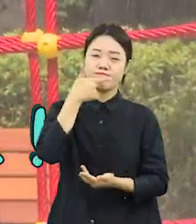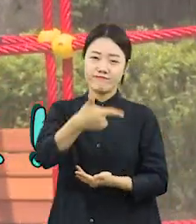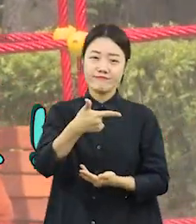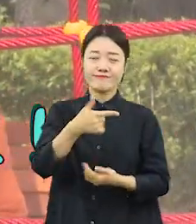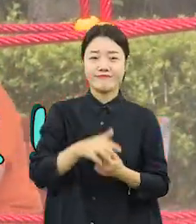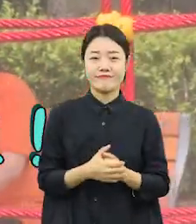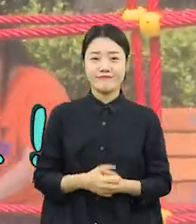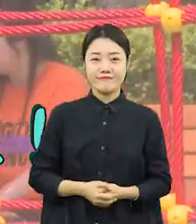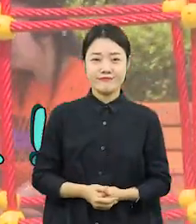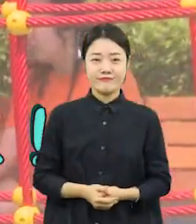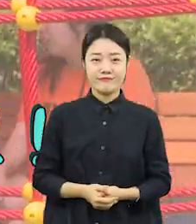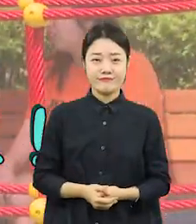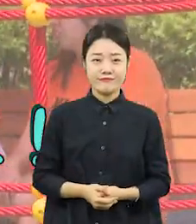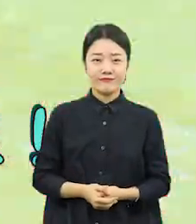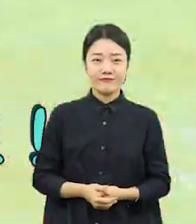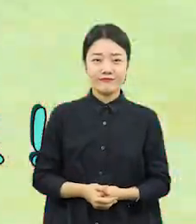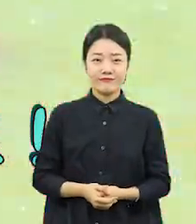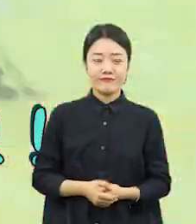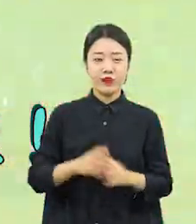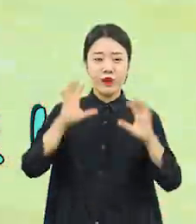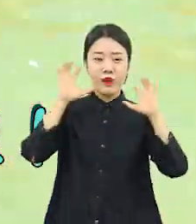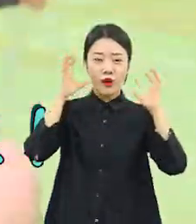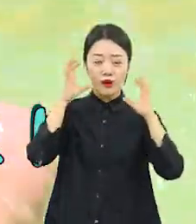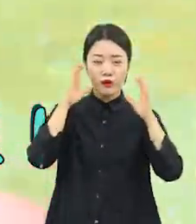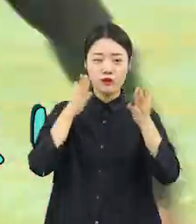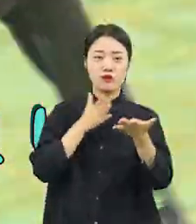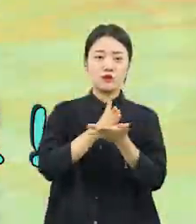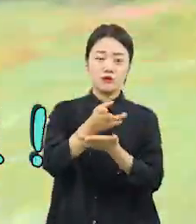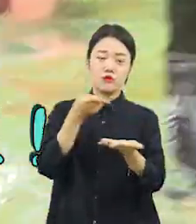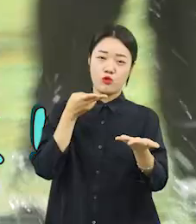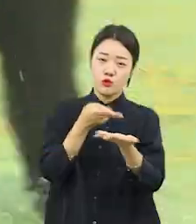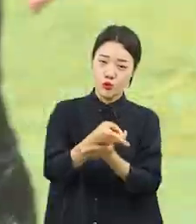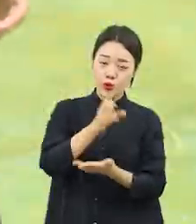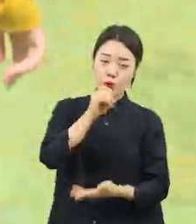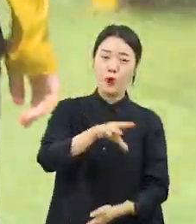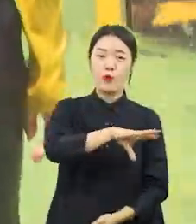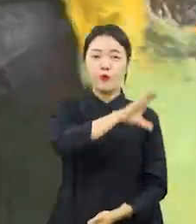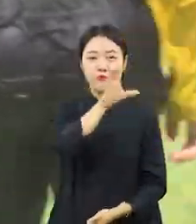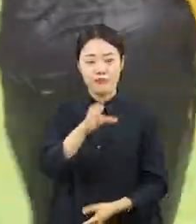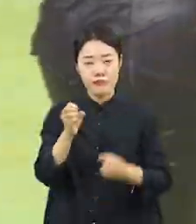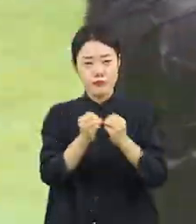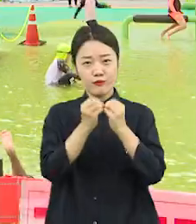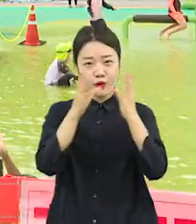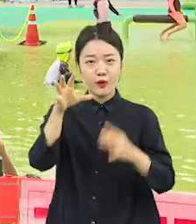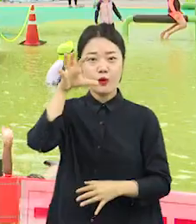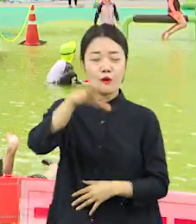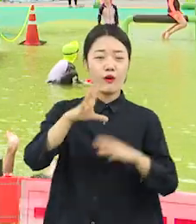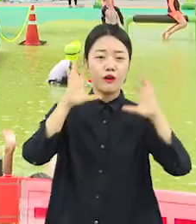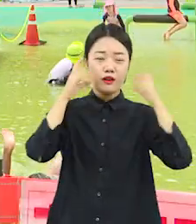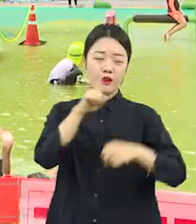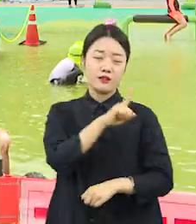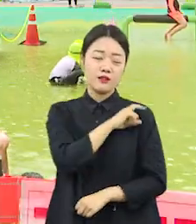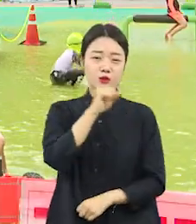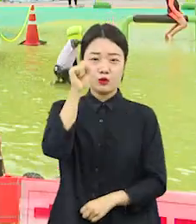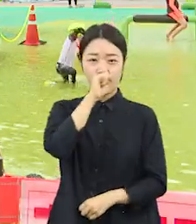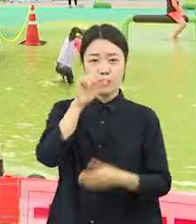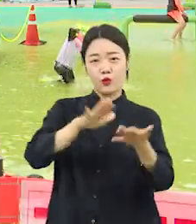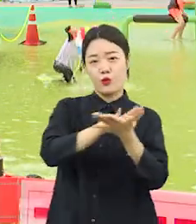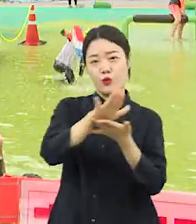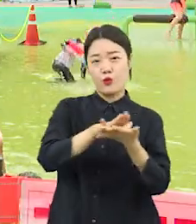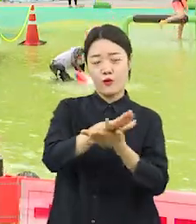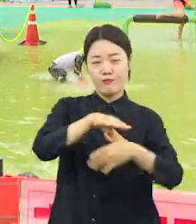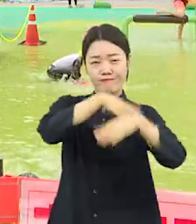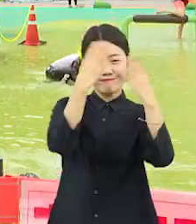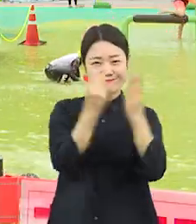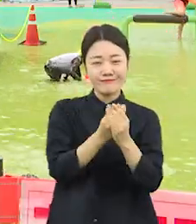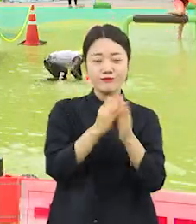큰 규모를 자랑하는데요. 어린이용 미끄럼틀, 워터터널, 분수대 등 어린이들이 가장 좋아하는 놀이시설이